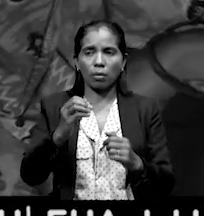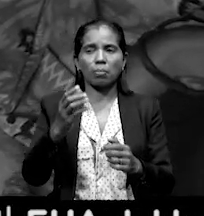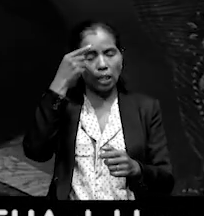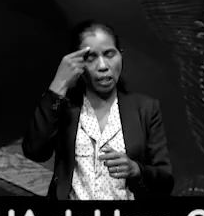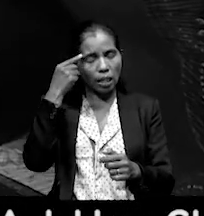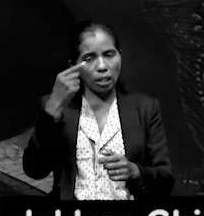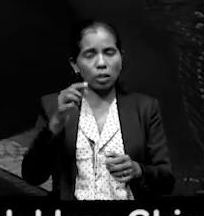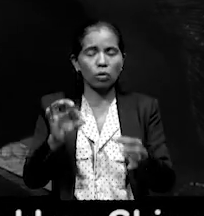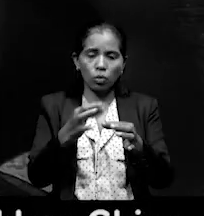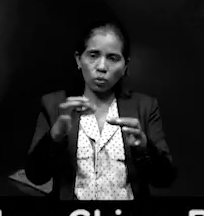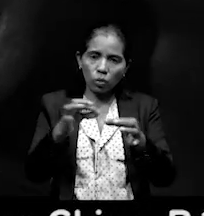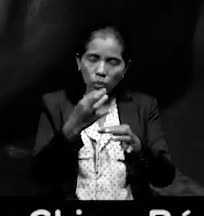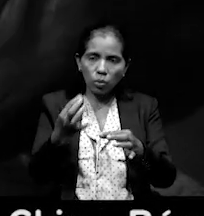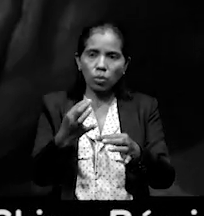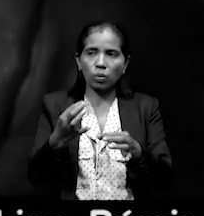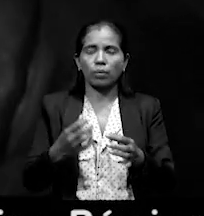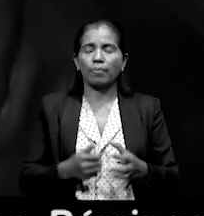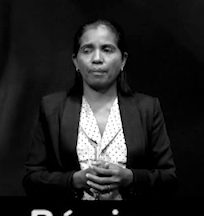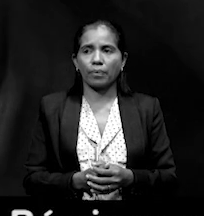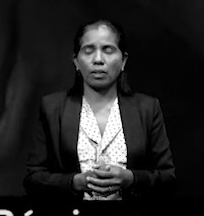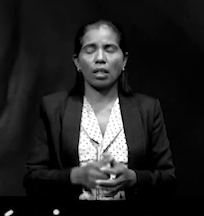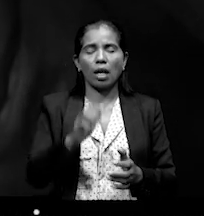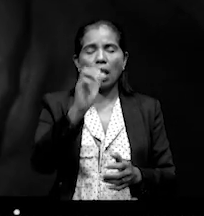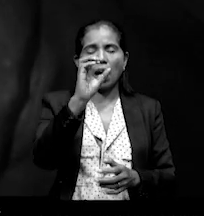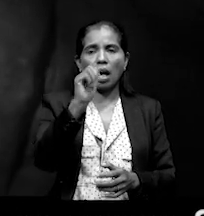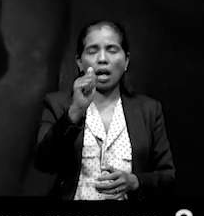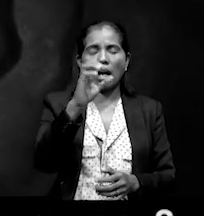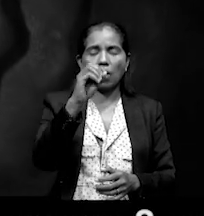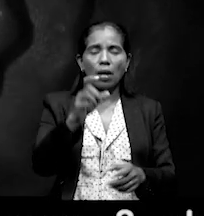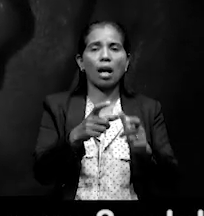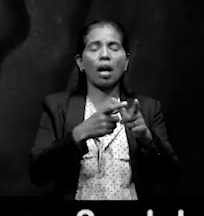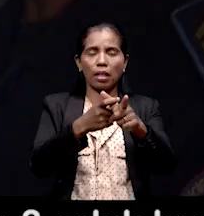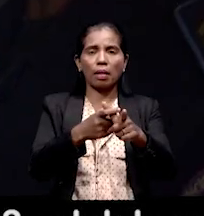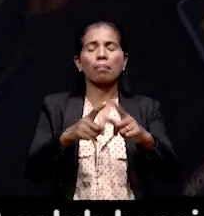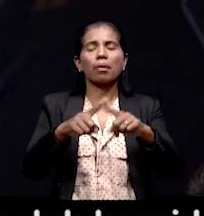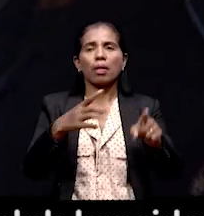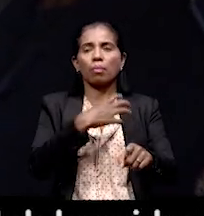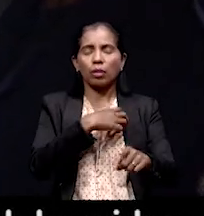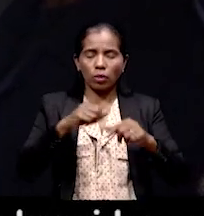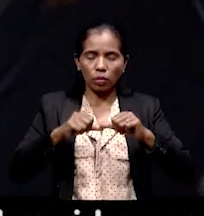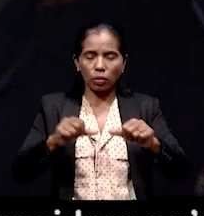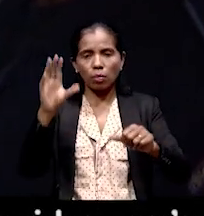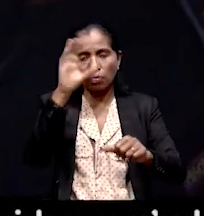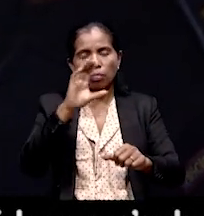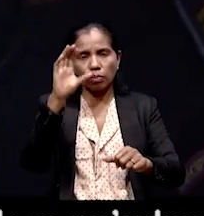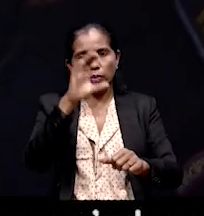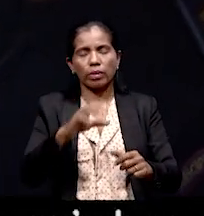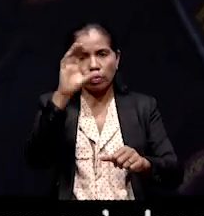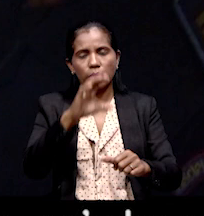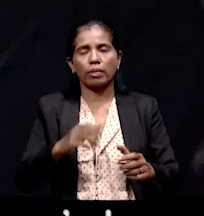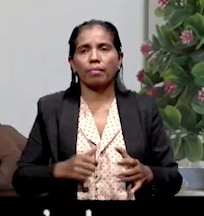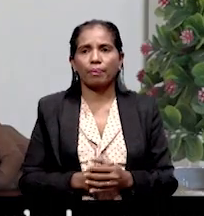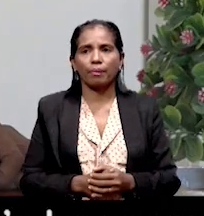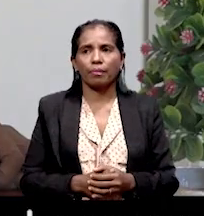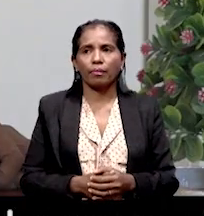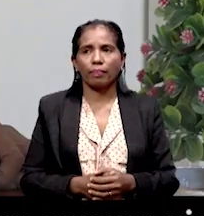suku ponto hitu. Enquanto suspeito AO halai husini responsabilidade, mas a polícia se continua boca tuir hela. A cronologia